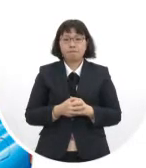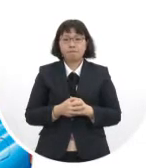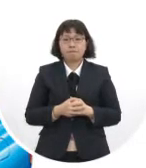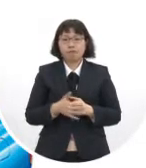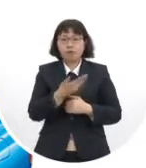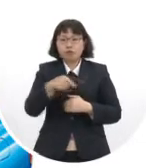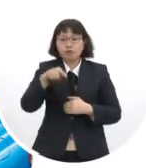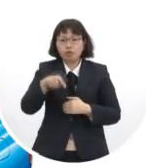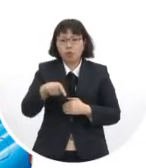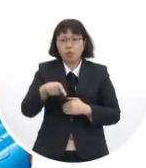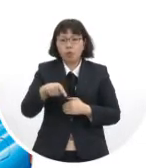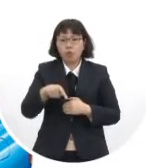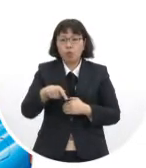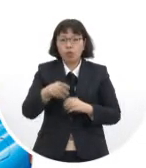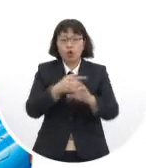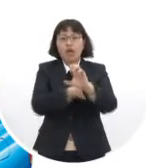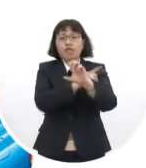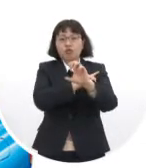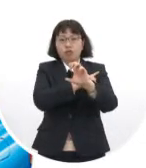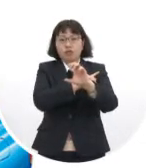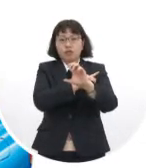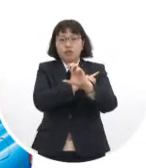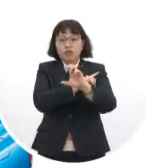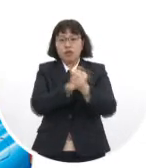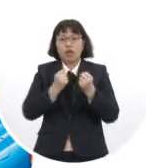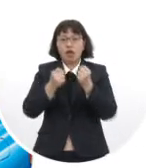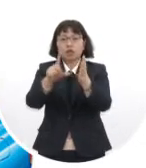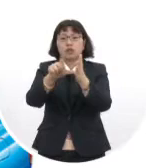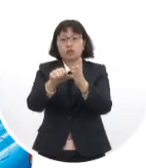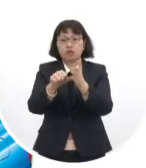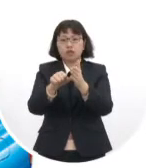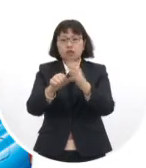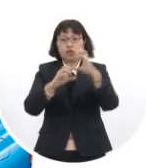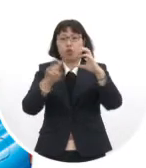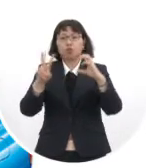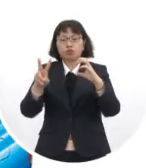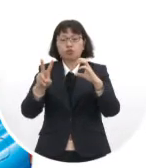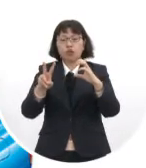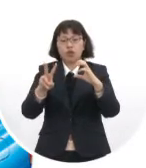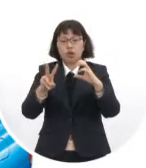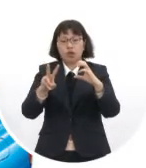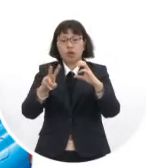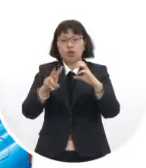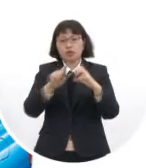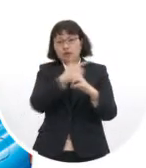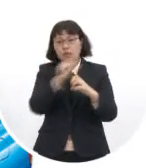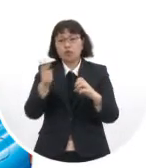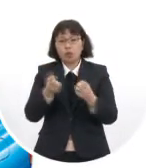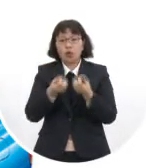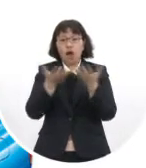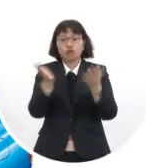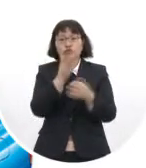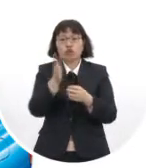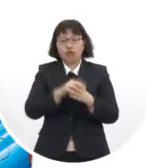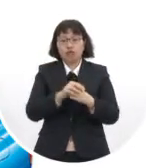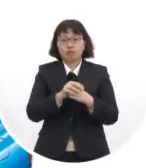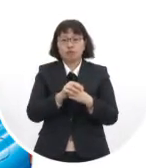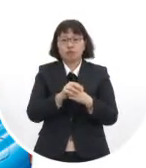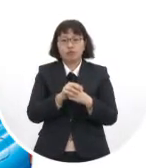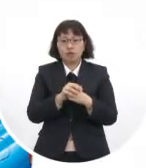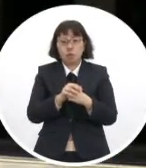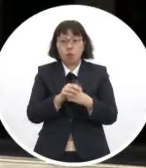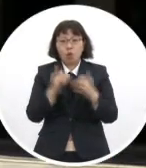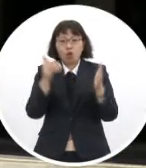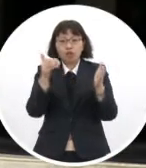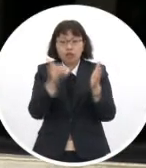水素を燃料とし、走行中に二酸化炭素や大気汚染物質を排出しないことから、究極のエコ